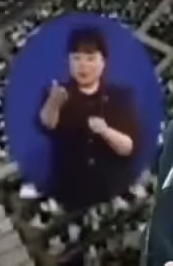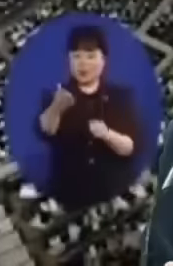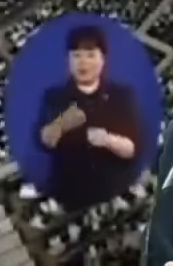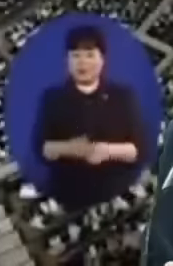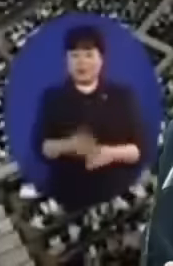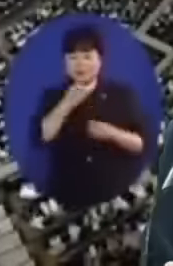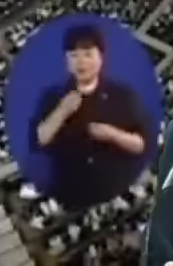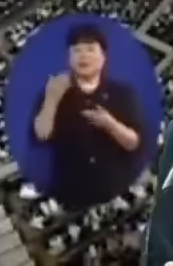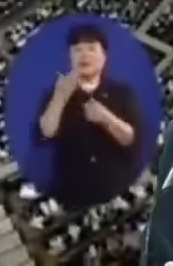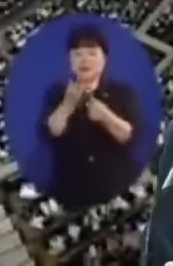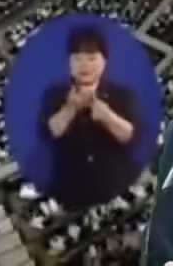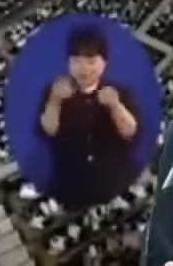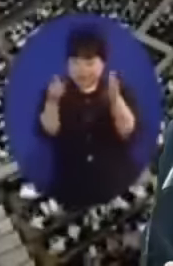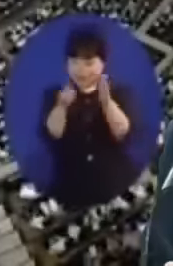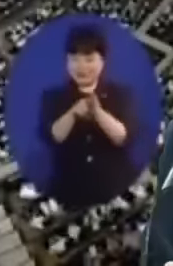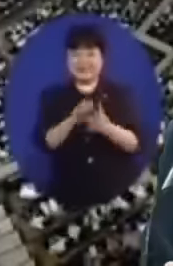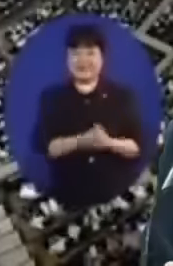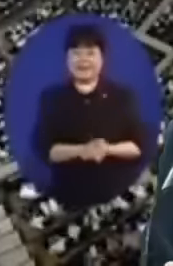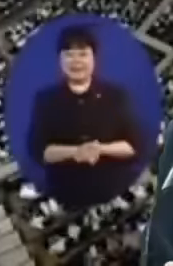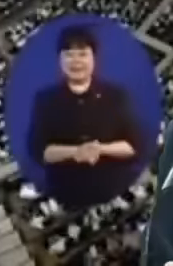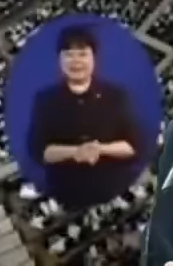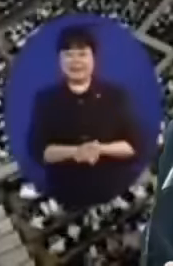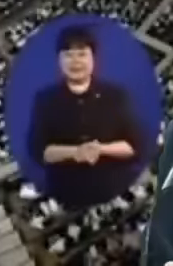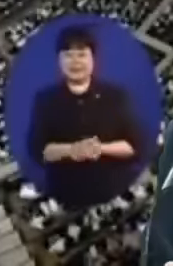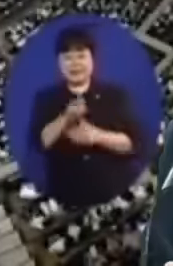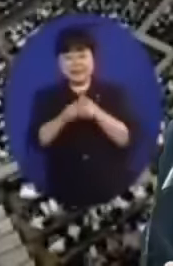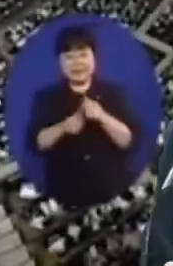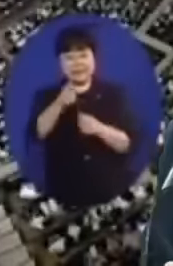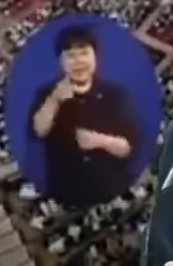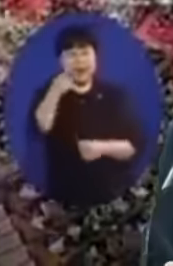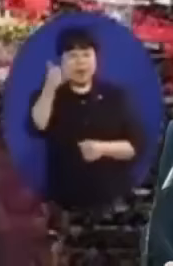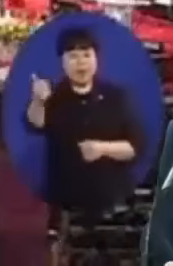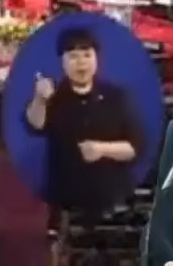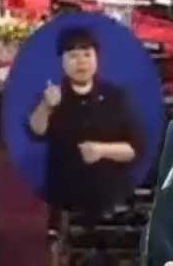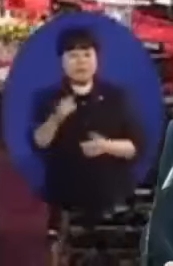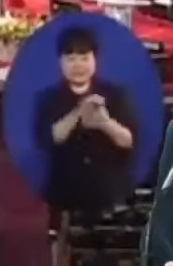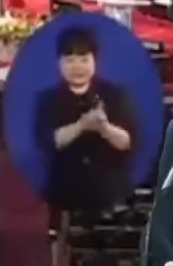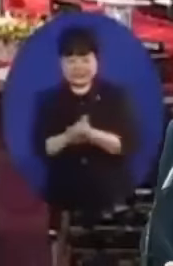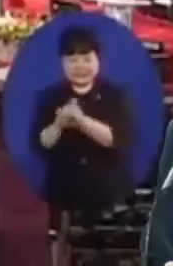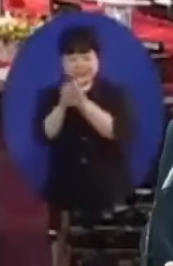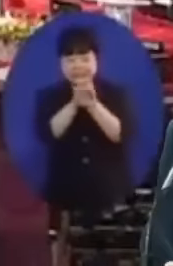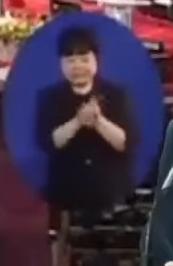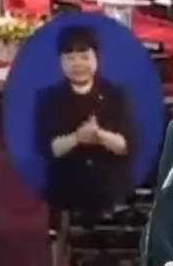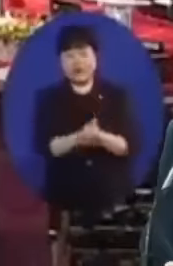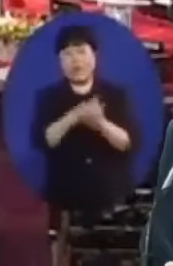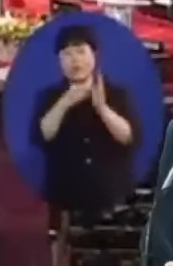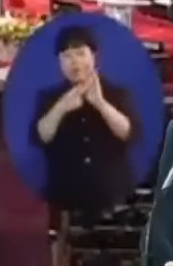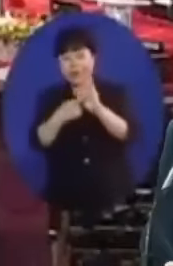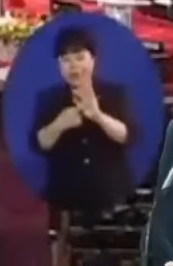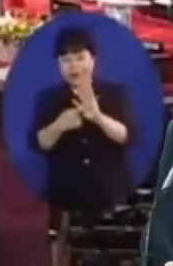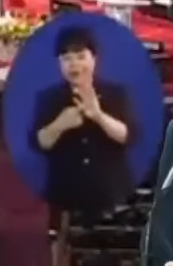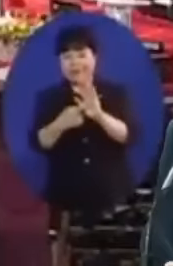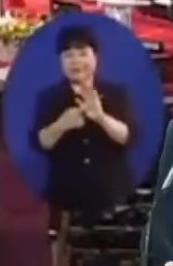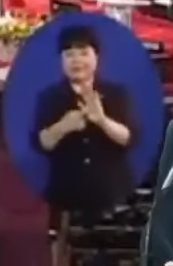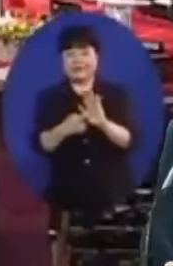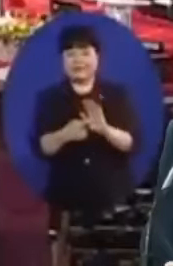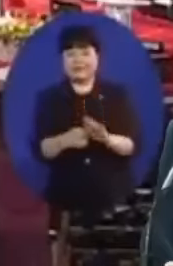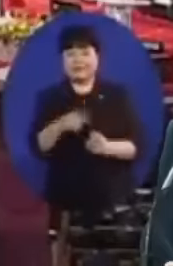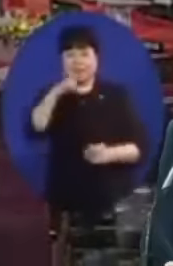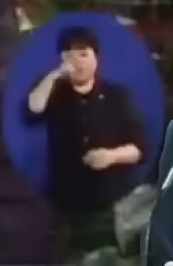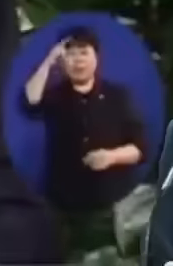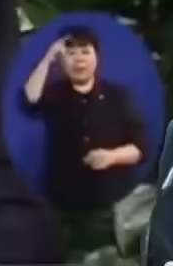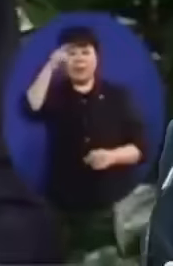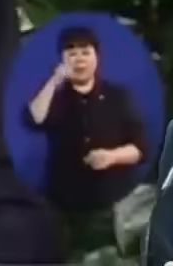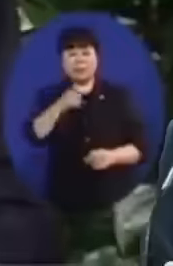지혜와 총명을 주시는 것입니다. 하나님 아버지를 친구라고 표현하는 것은 너무 금방진